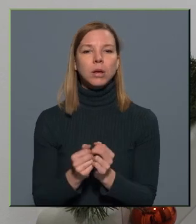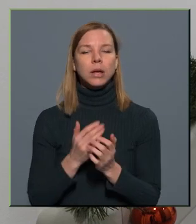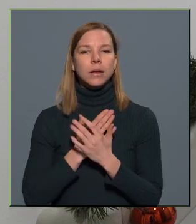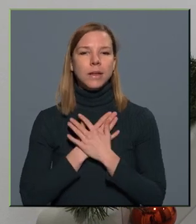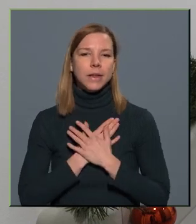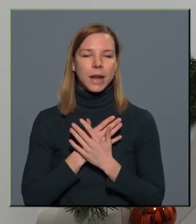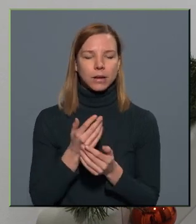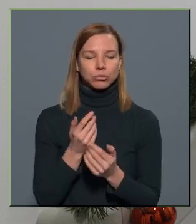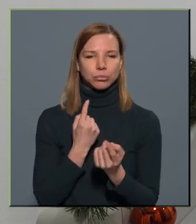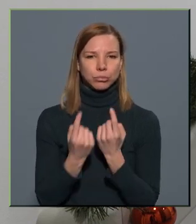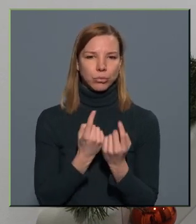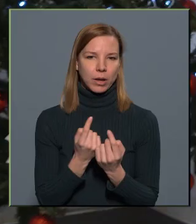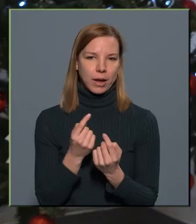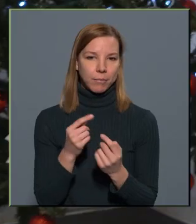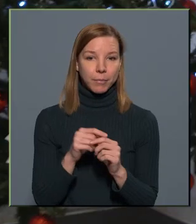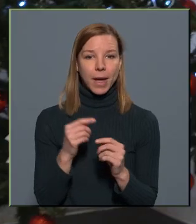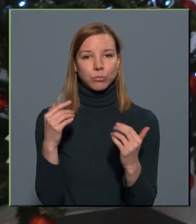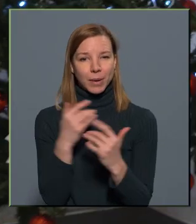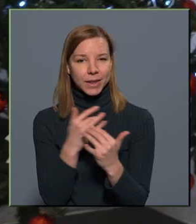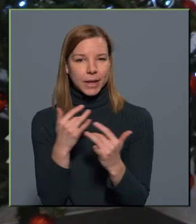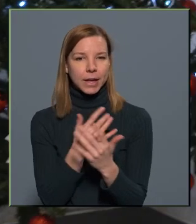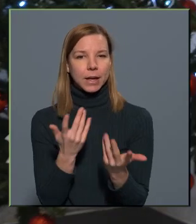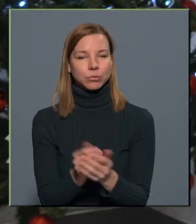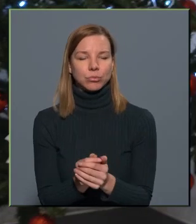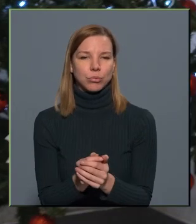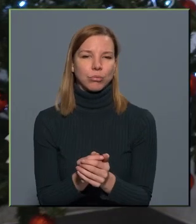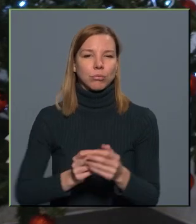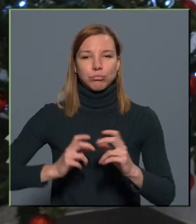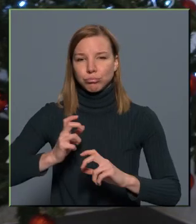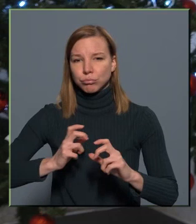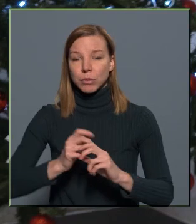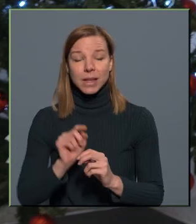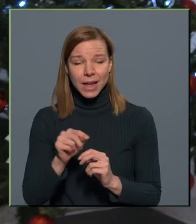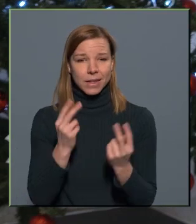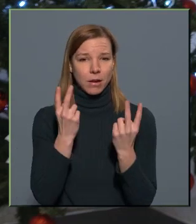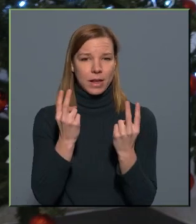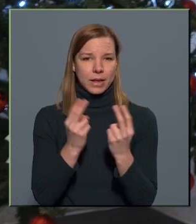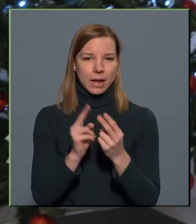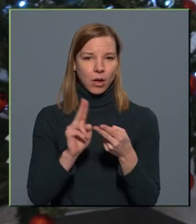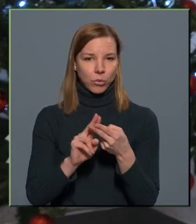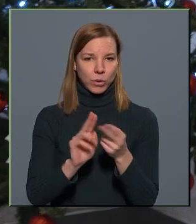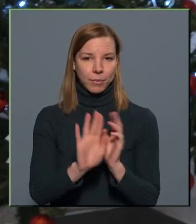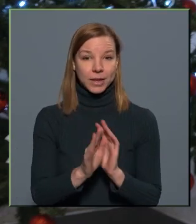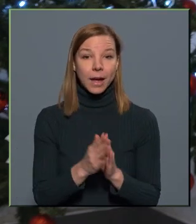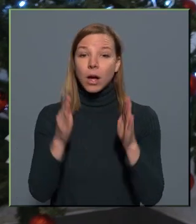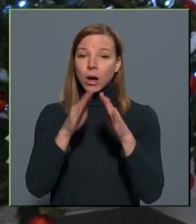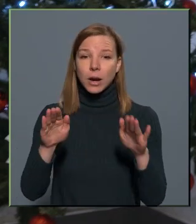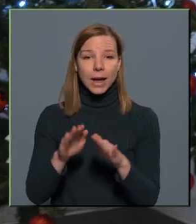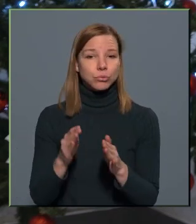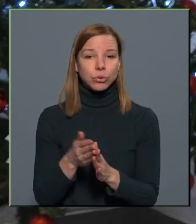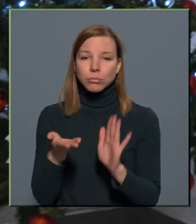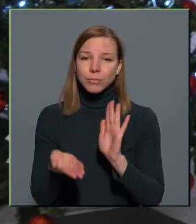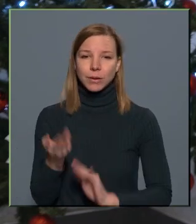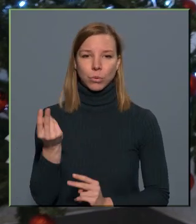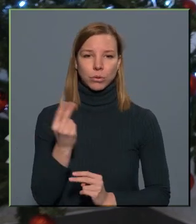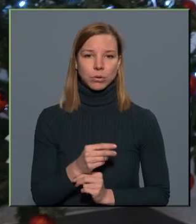egymást, beszélgessünk egymással. Ez a lényeg az ünnepeknek, És a karácsonynak még inkább az a lényege, hogy